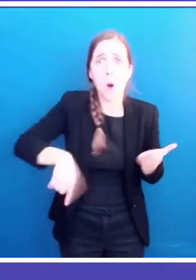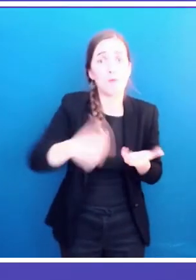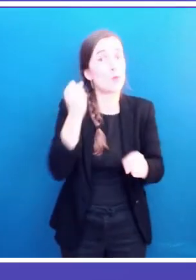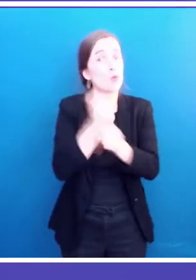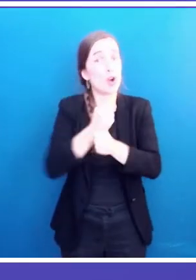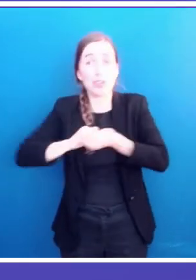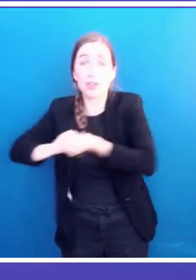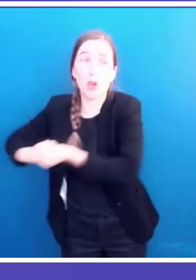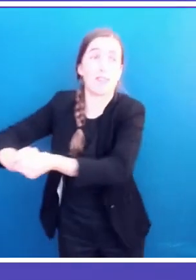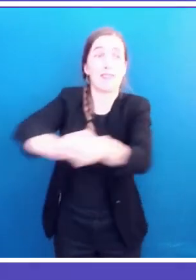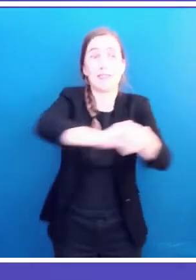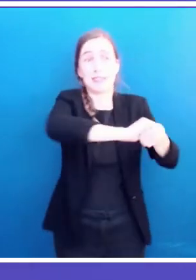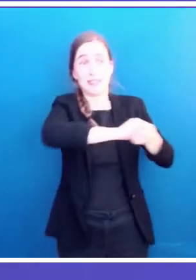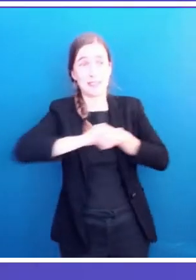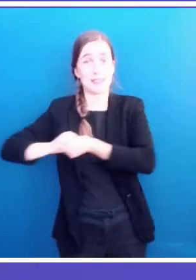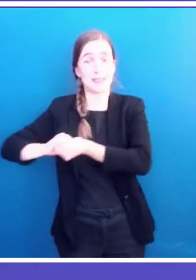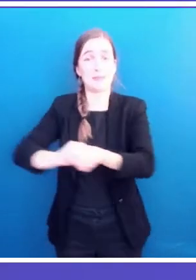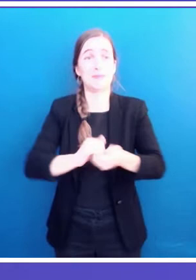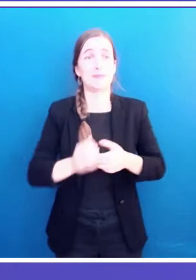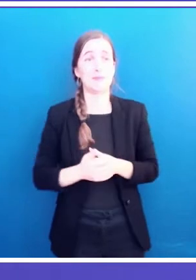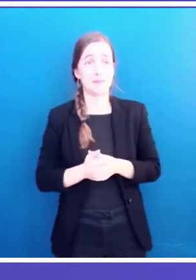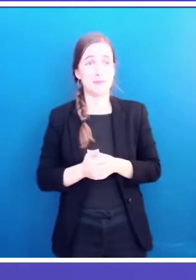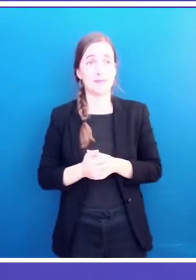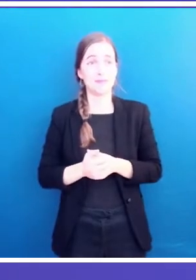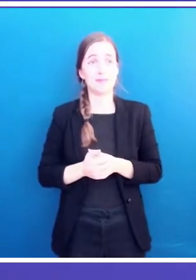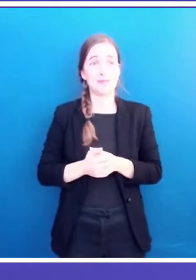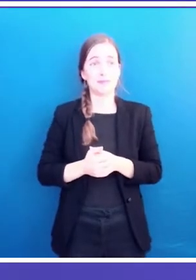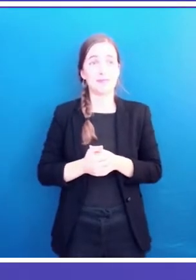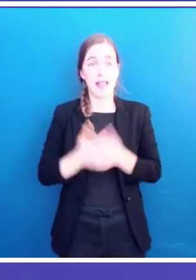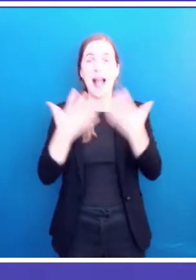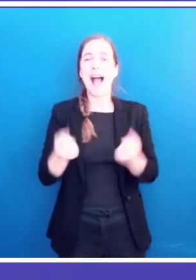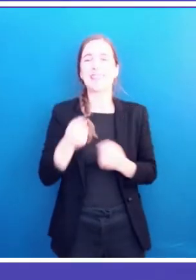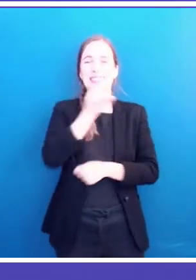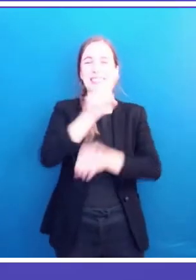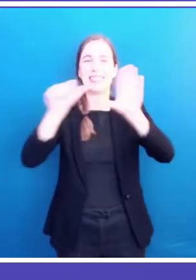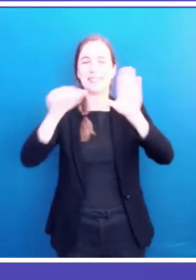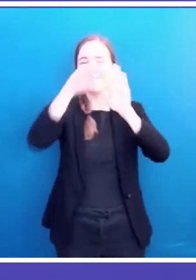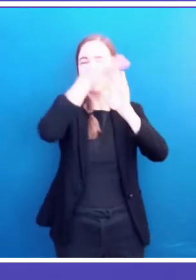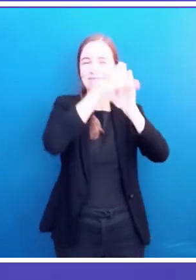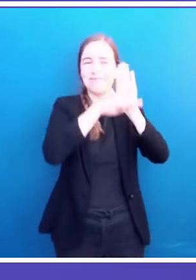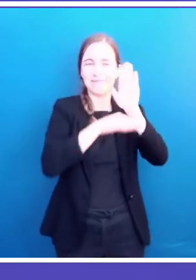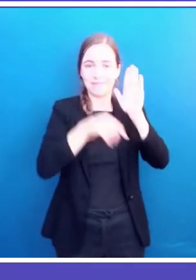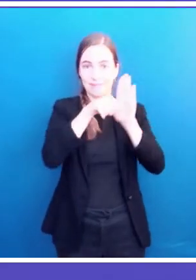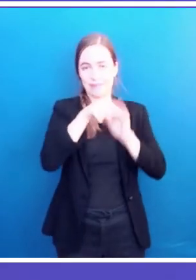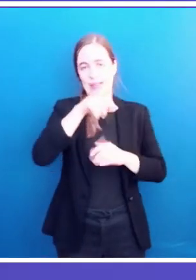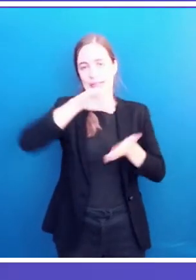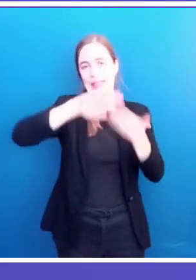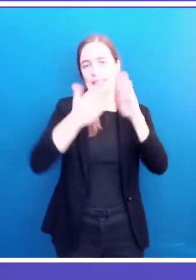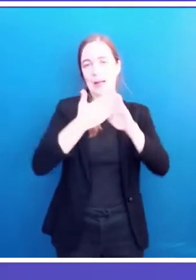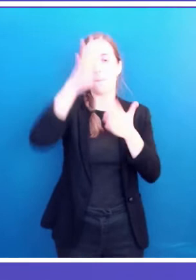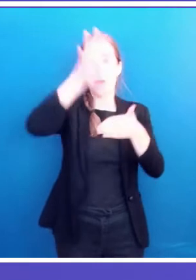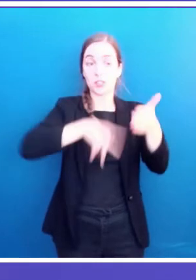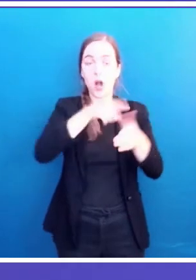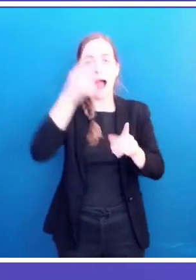وقد أطلقنا هذه البرامج في العام 2016 على المديين المتوسط طويل في مدينة برشلونة، وركزنا